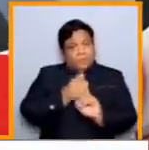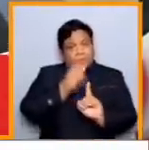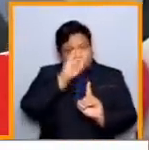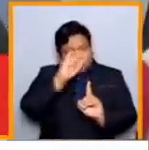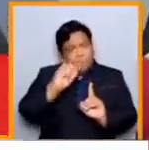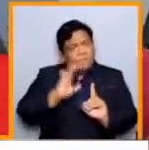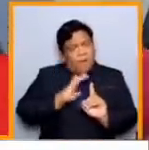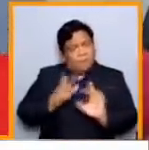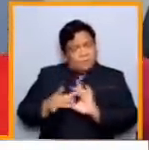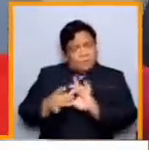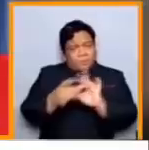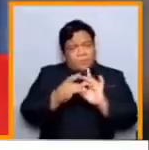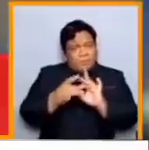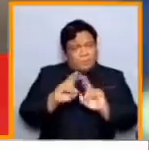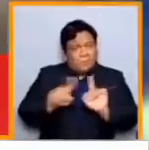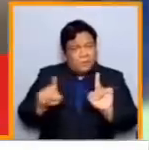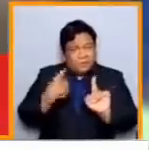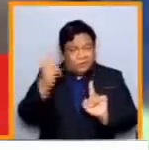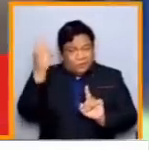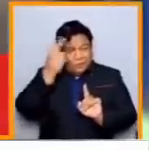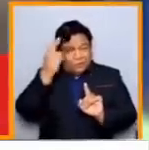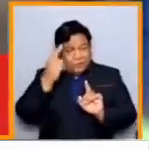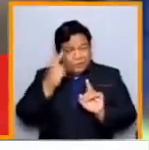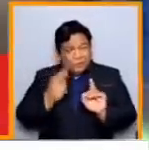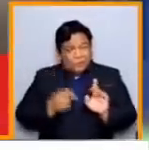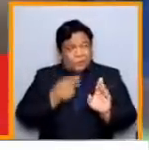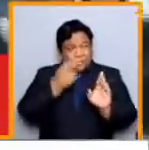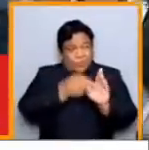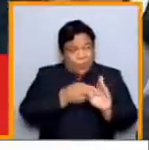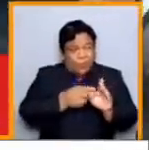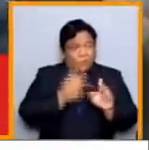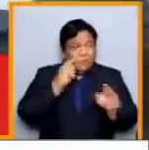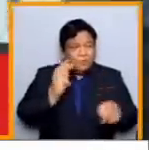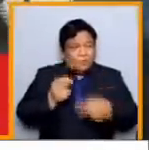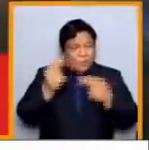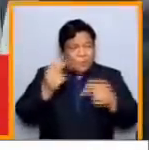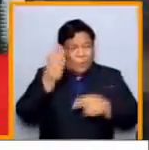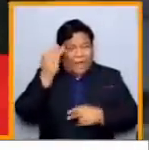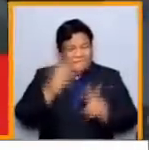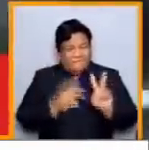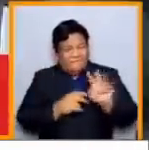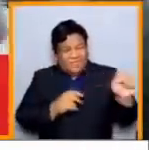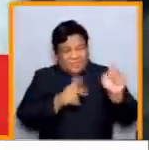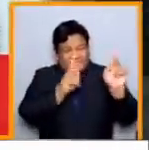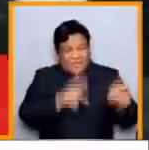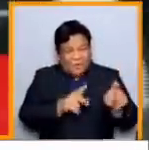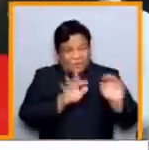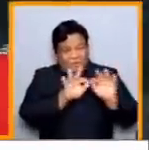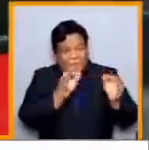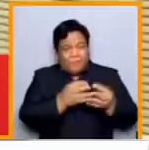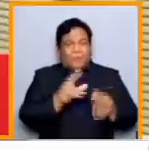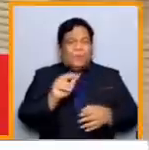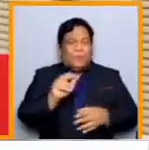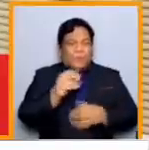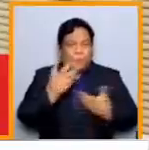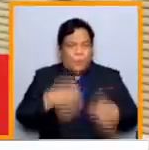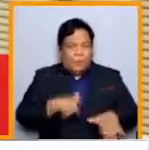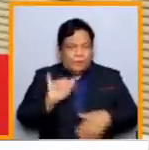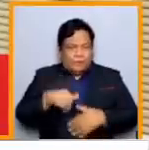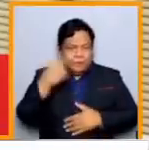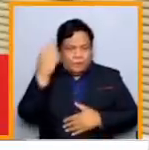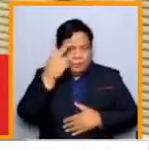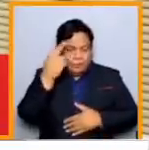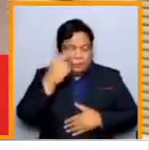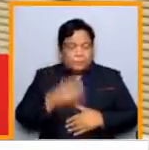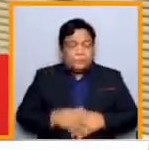kaya tumatakbo ang isang kandidato ay dahil lang kaaway niya ang isang pamilya. Samantala, dumalo kahapon si Moreno sa pagbubukas